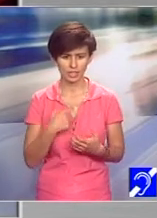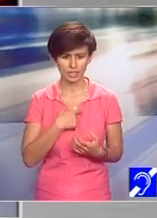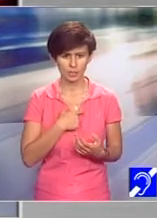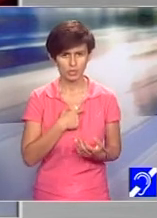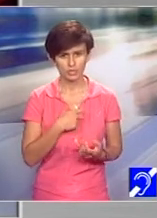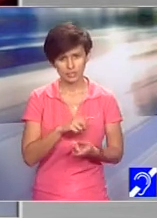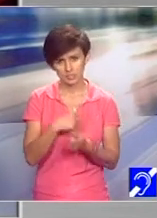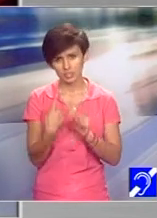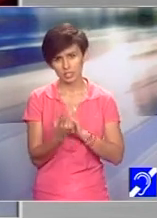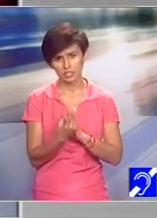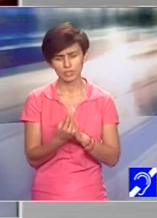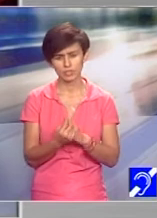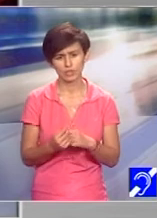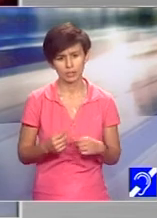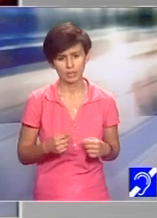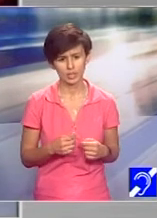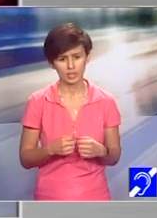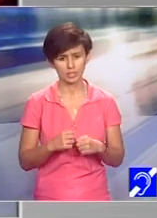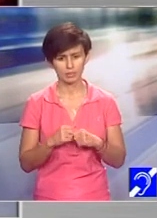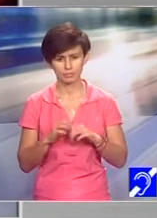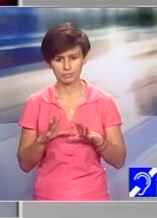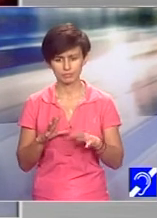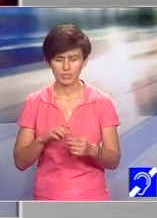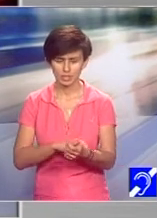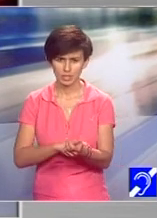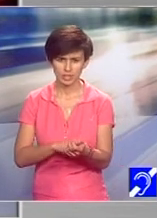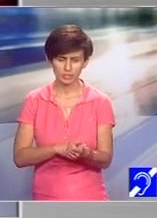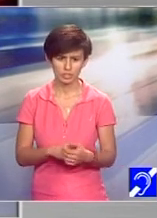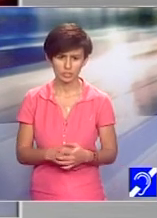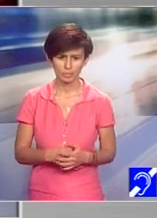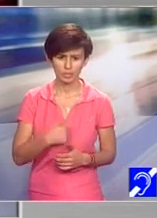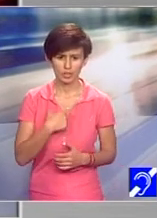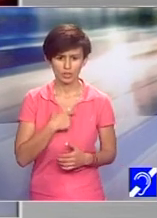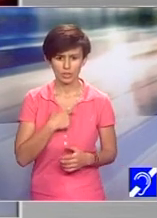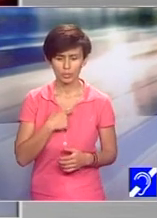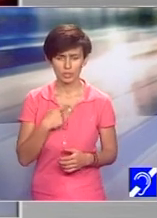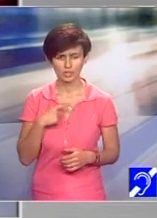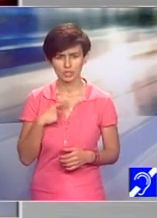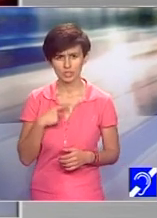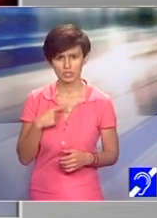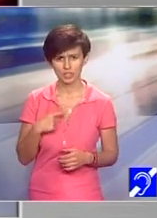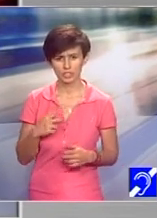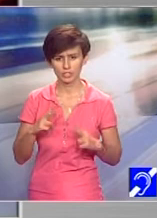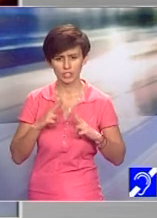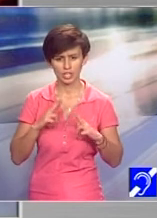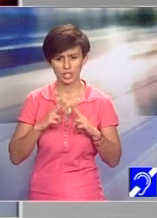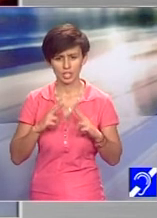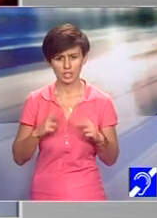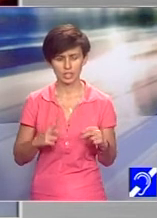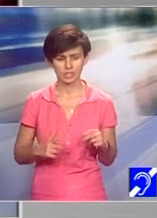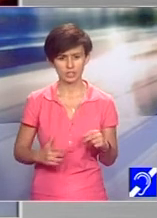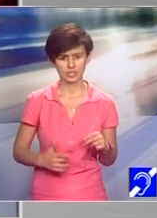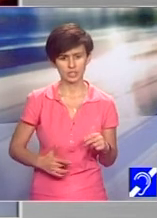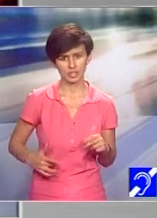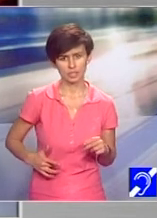roșu. Există o colică biliară urâtă, care poate masca, să zicem, durerea în epigastru să meargă să fie un